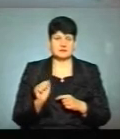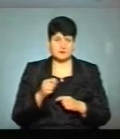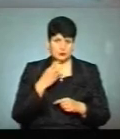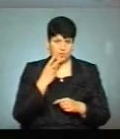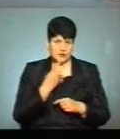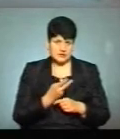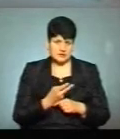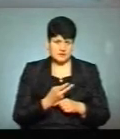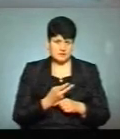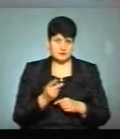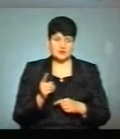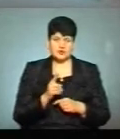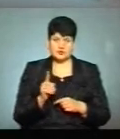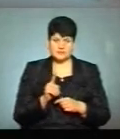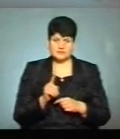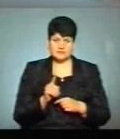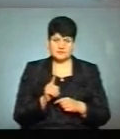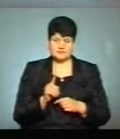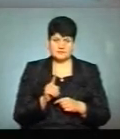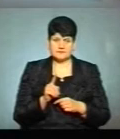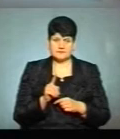показала, що, власне,